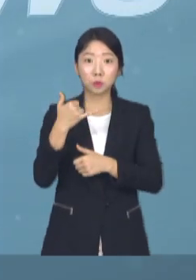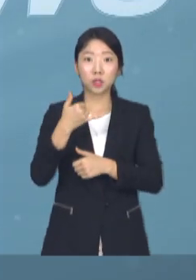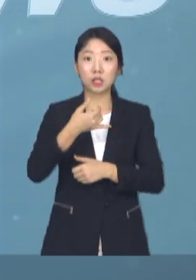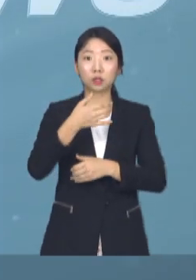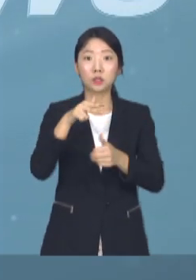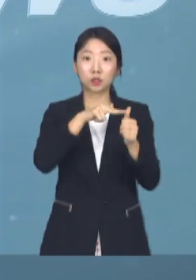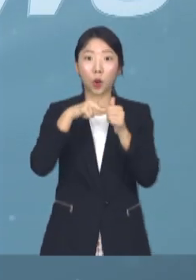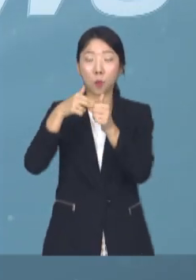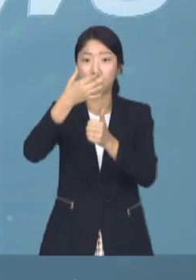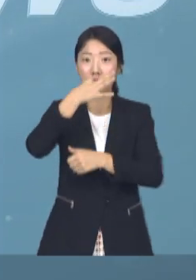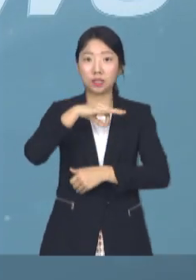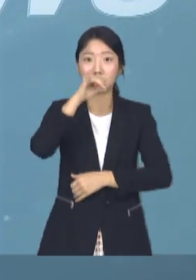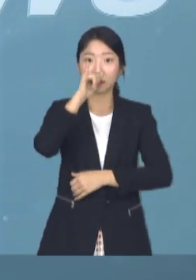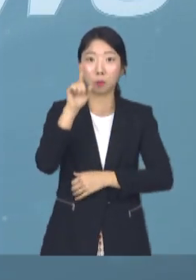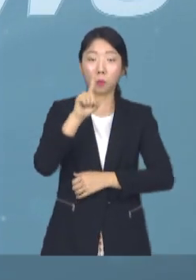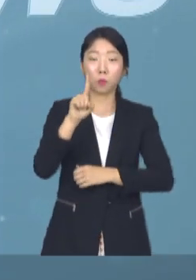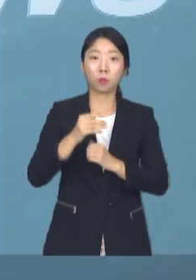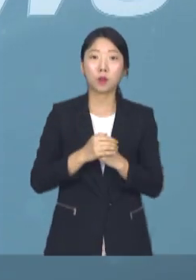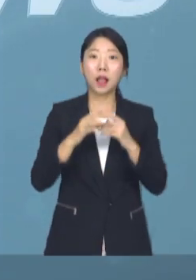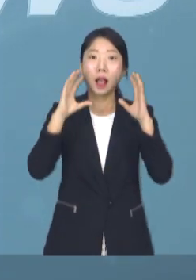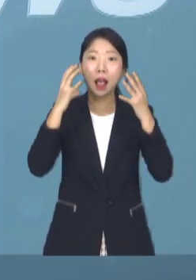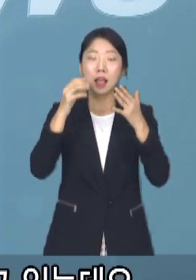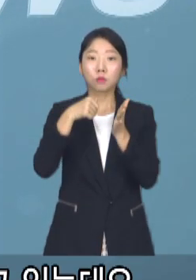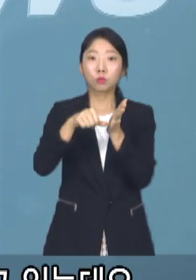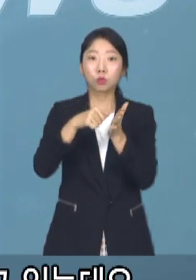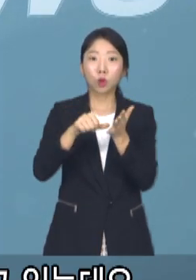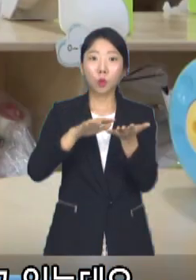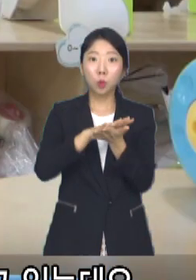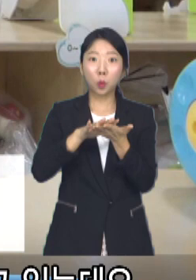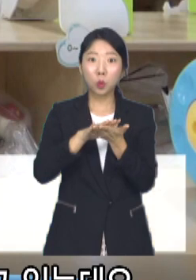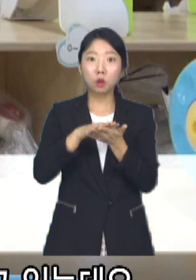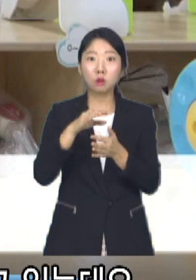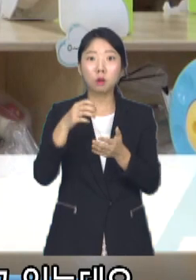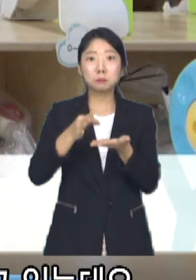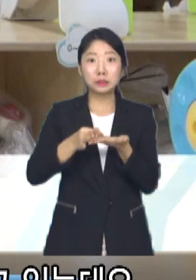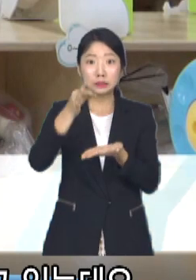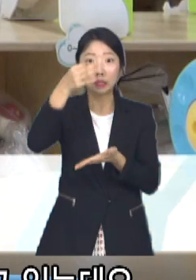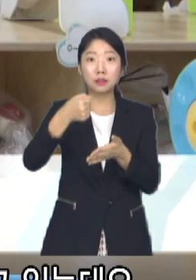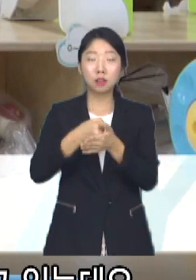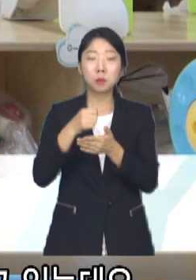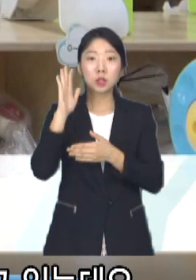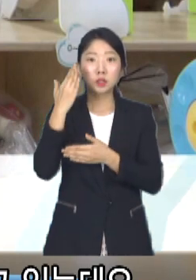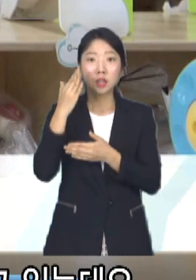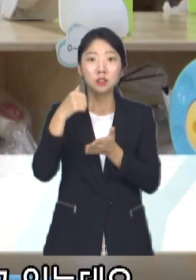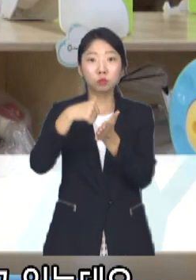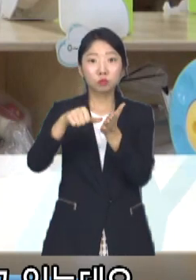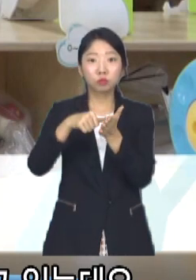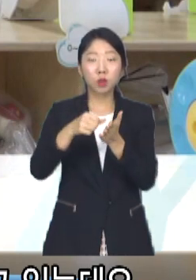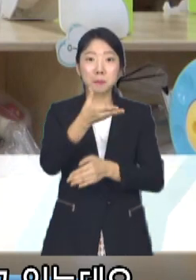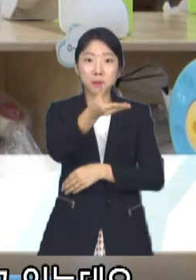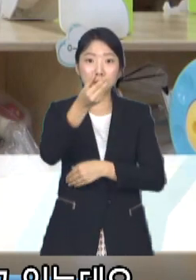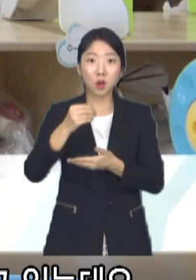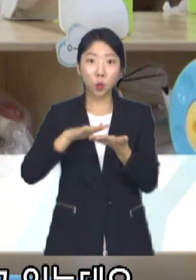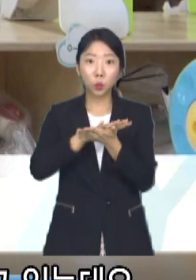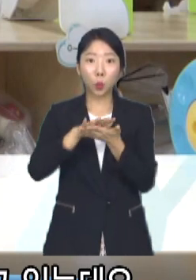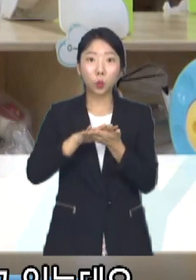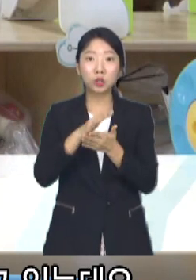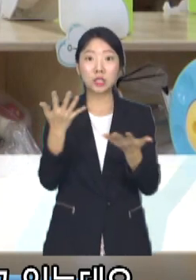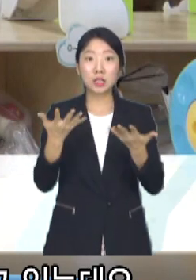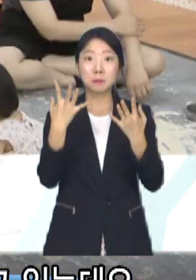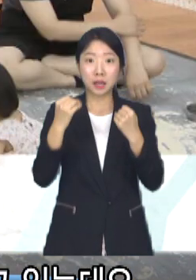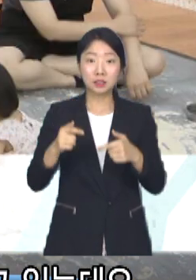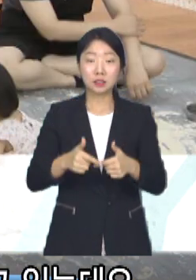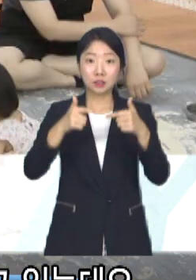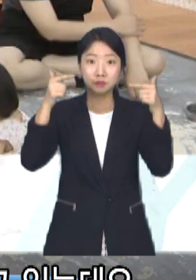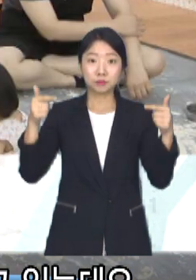아이키우는 부모님들께 유용한 정보 안내해 드립니다. 아이들 장난감 가격이 만만치 않다 보니 최근에는 장난감을